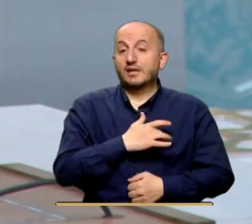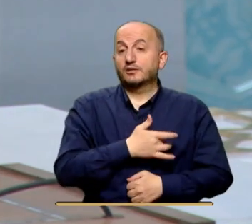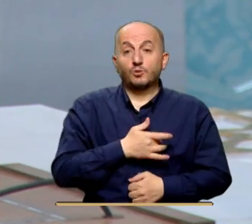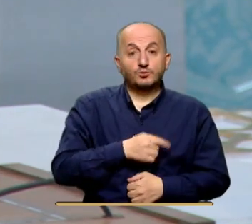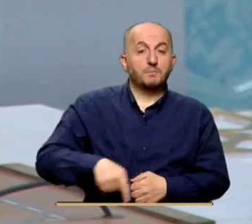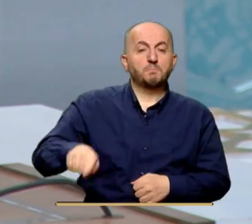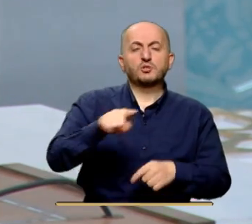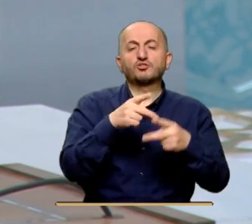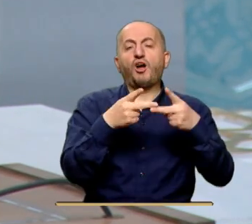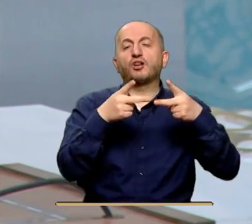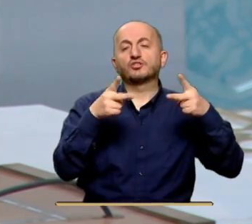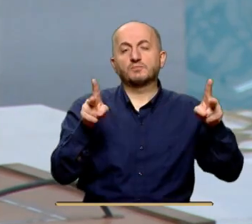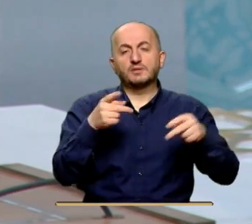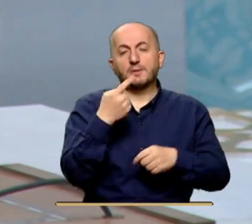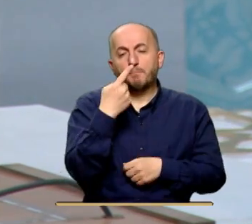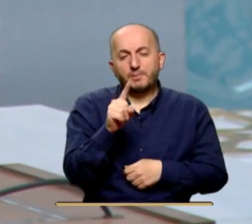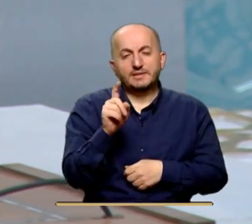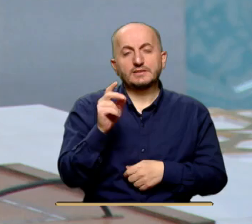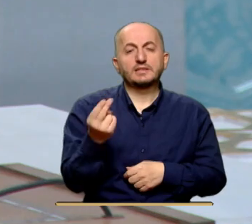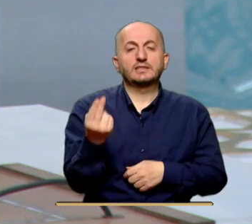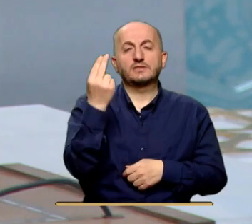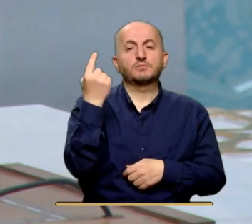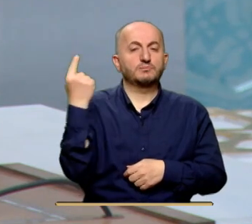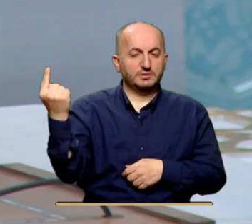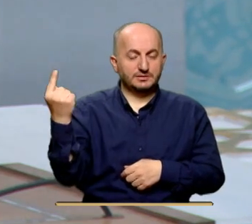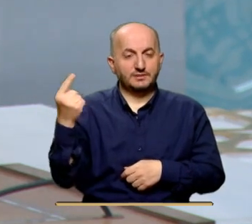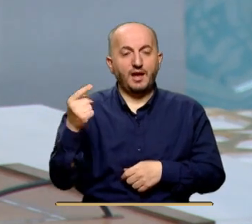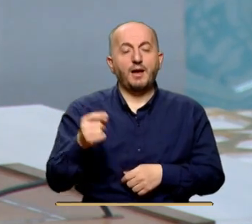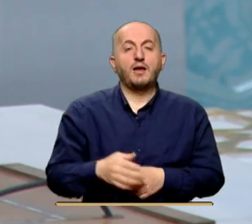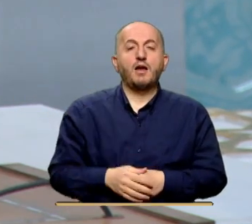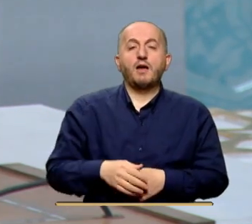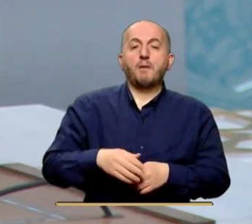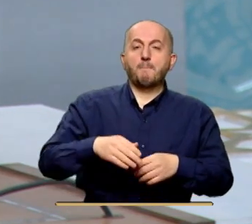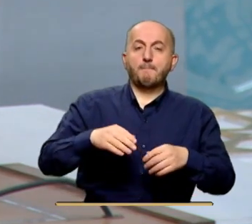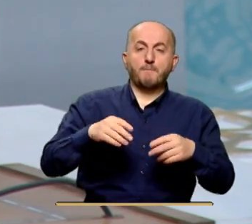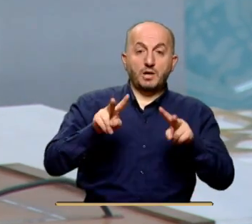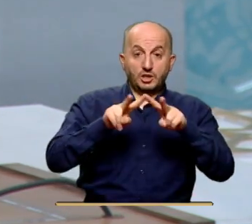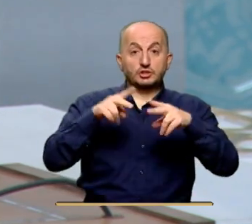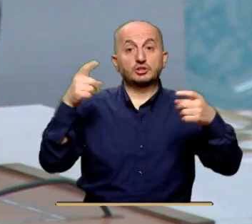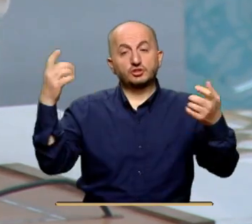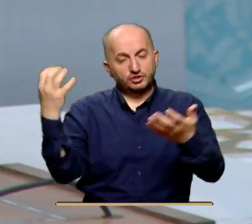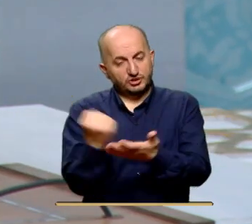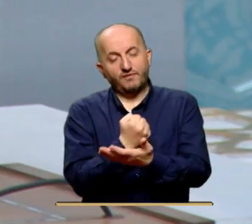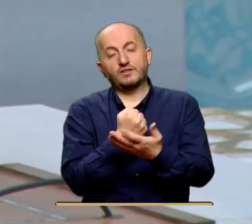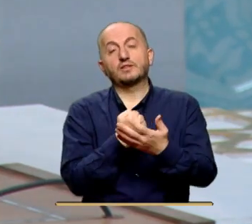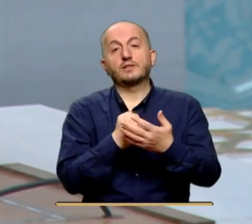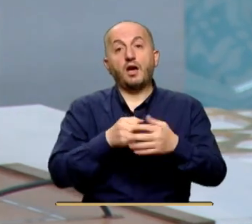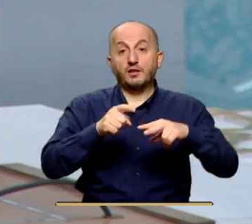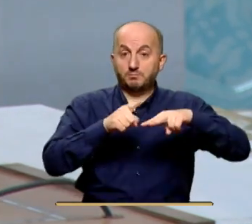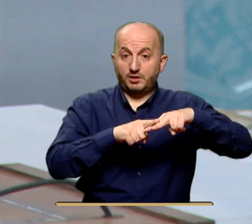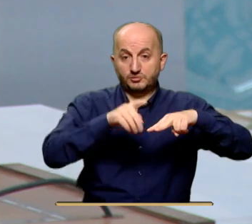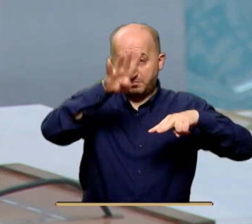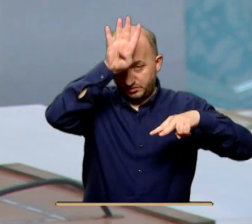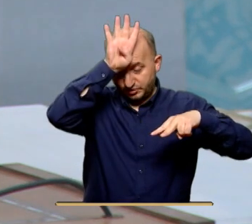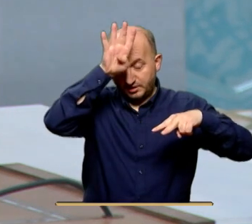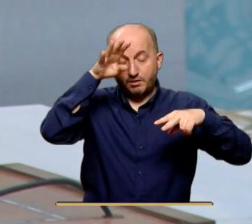açılması 1071'de Malazgirt zaferiyle Alparslan'la gerçekleşmişse, Allah ondan razı olsun, Rabbim gani